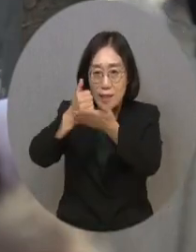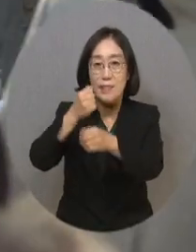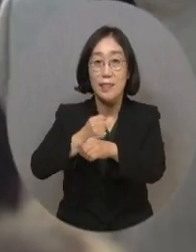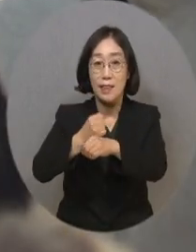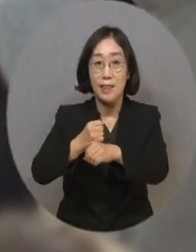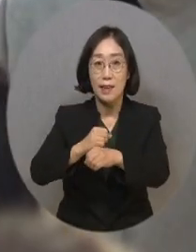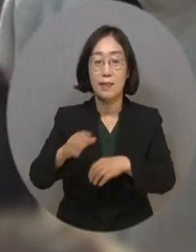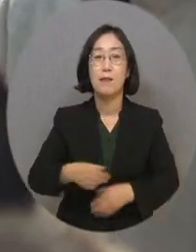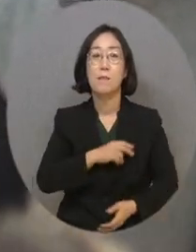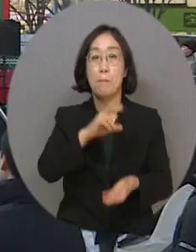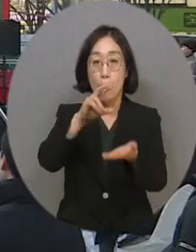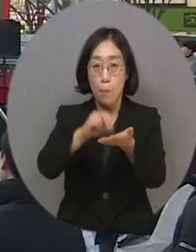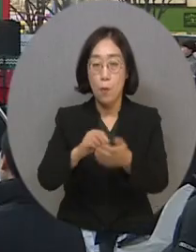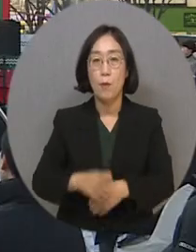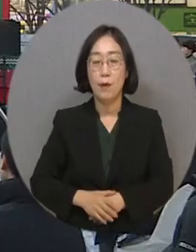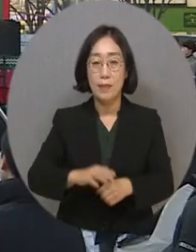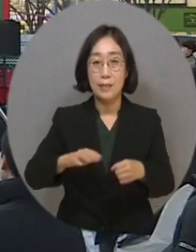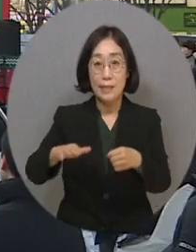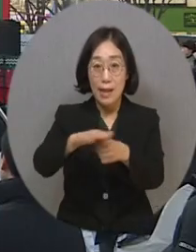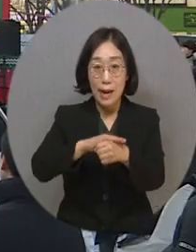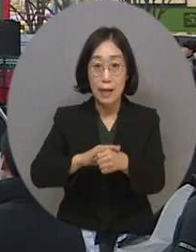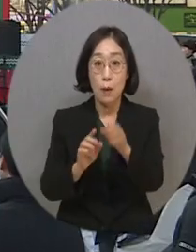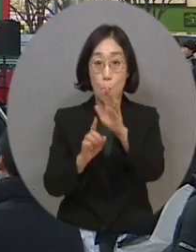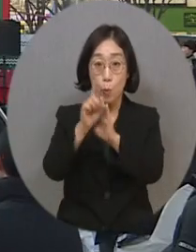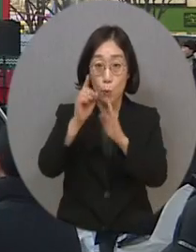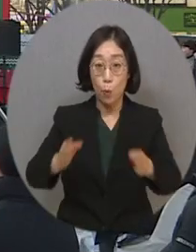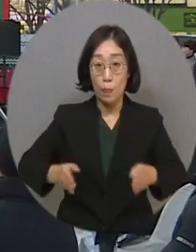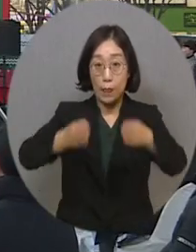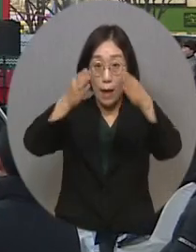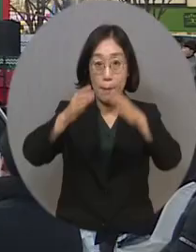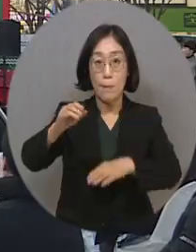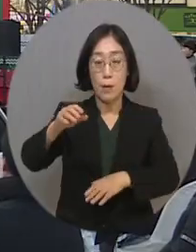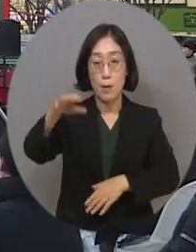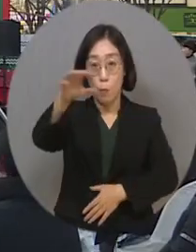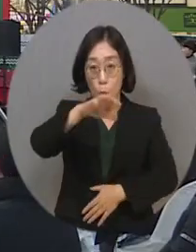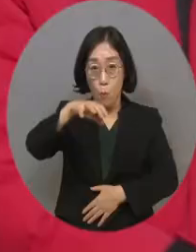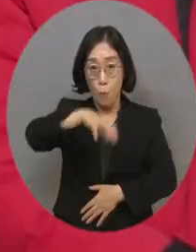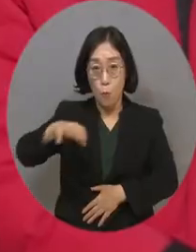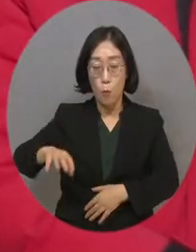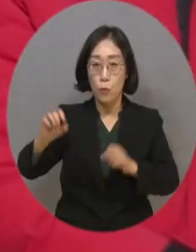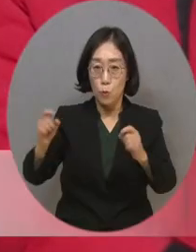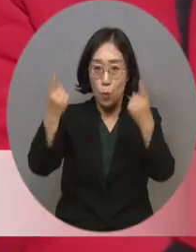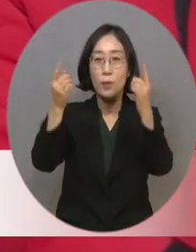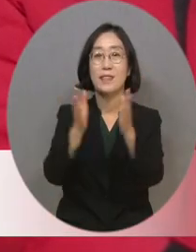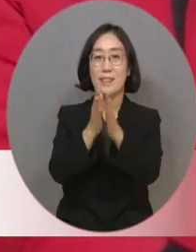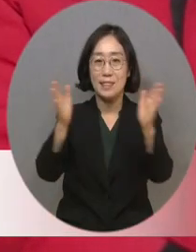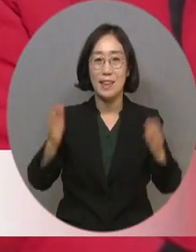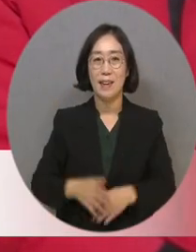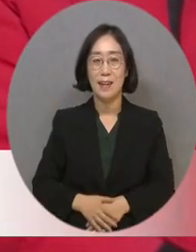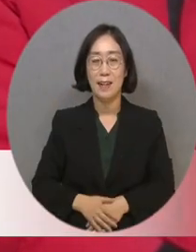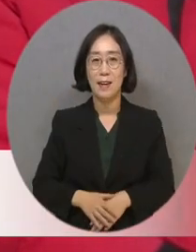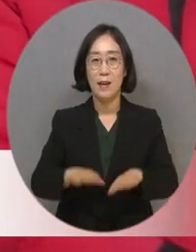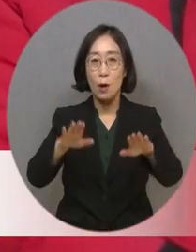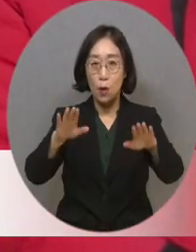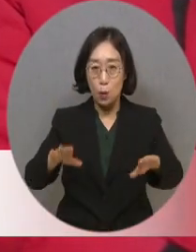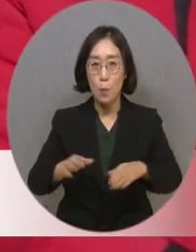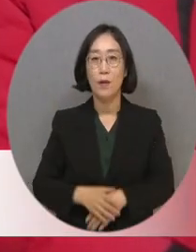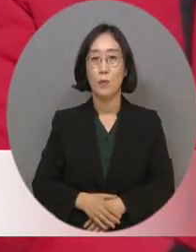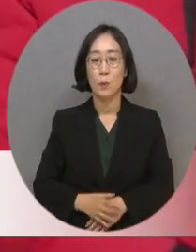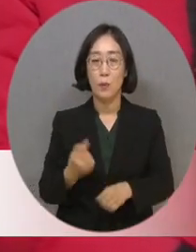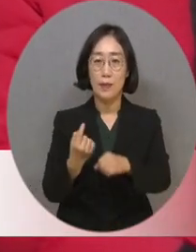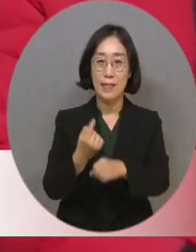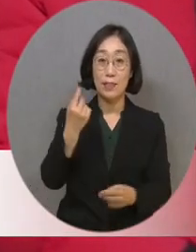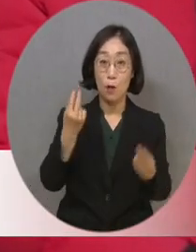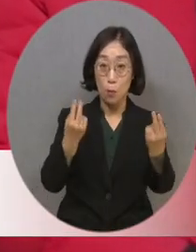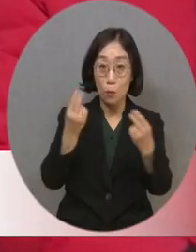대국민 공고로 탄생한 사랑의 온도탑이 전국 동시에 제막되었습니다. 아마 올해도 당연히